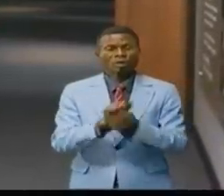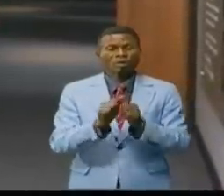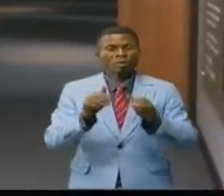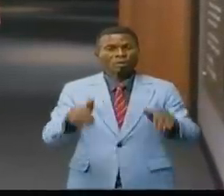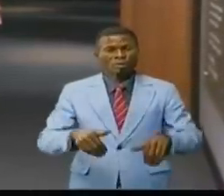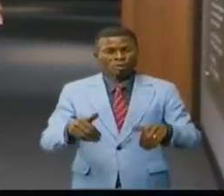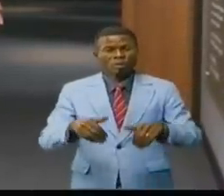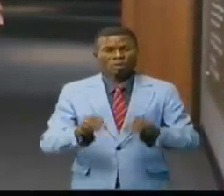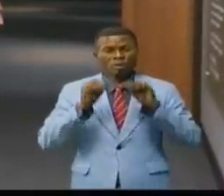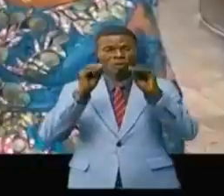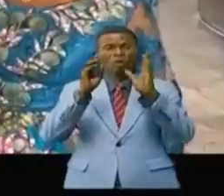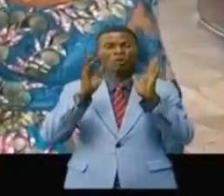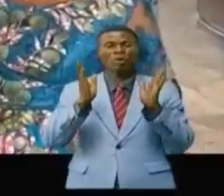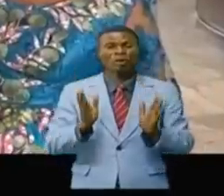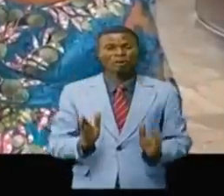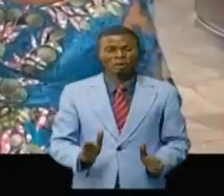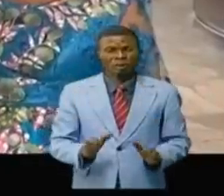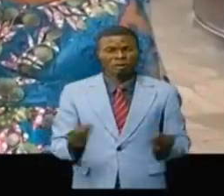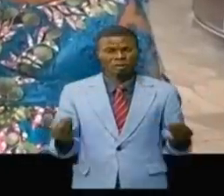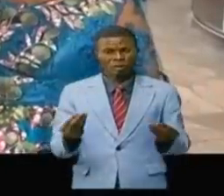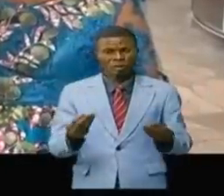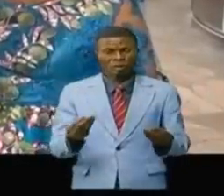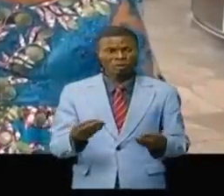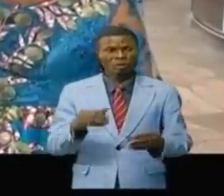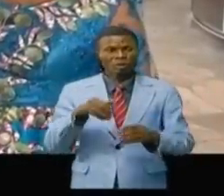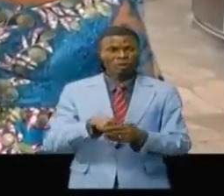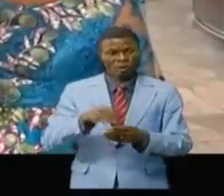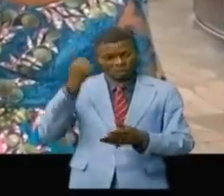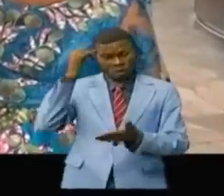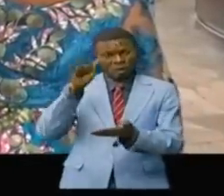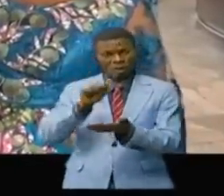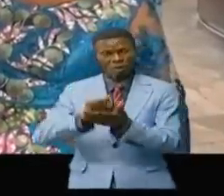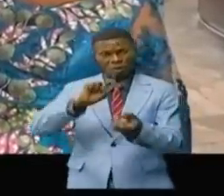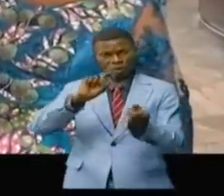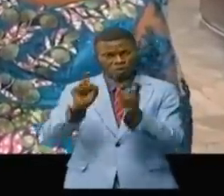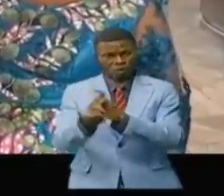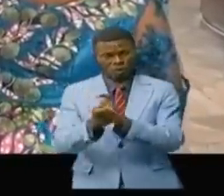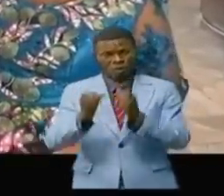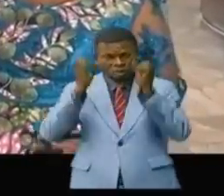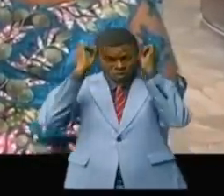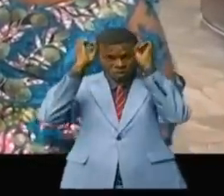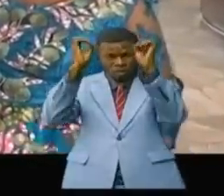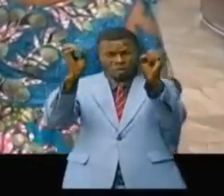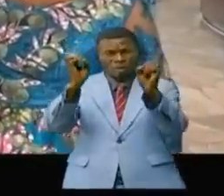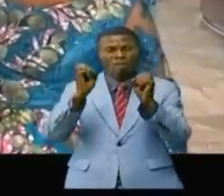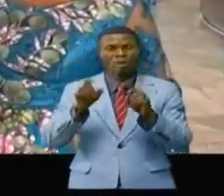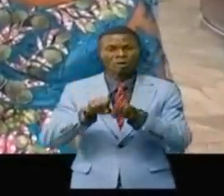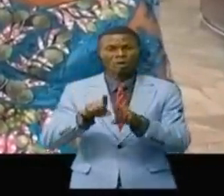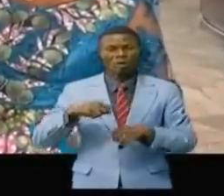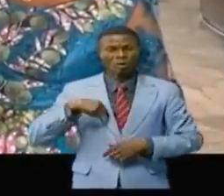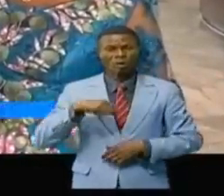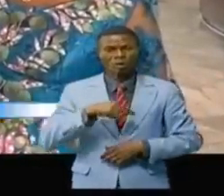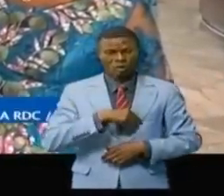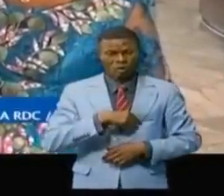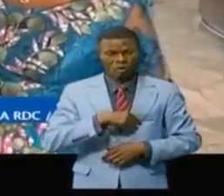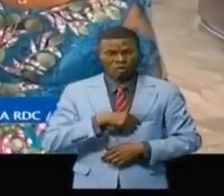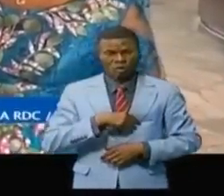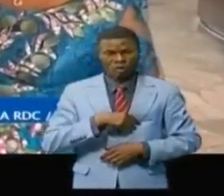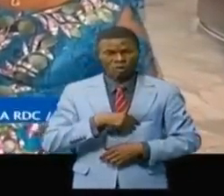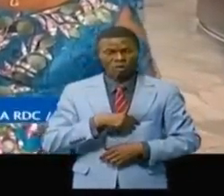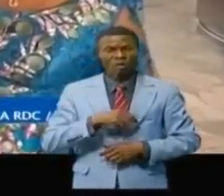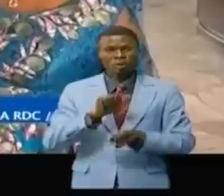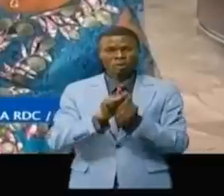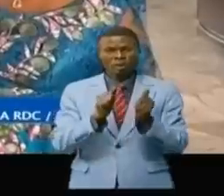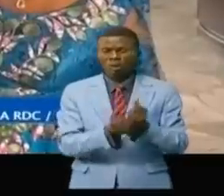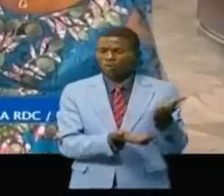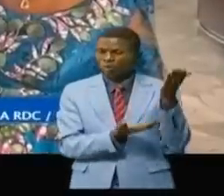de l'enseignement. Donc, dans cette transformation de l'éducation, nous avons aussi notre mot à dire, nous avons